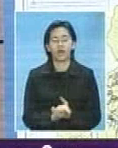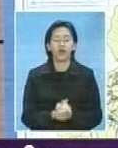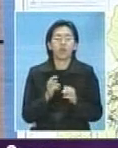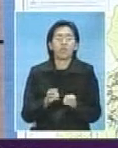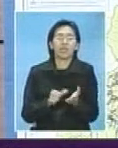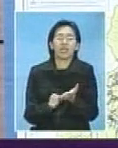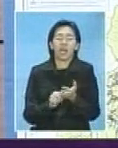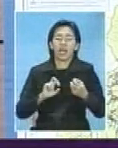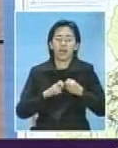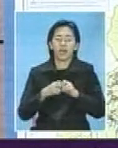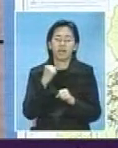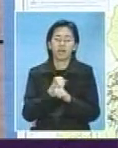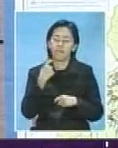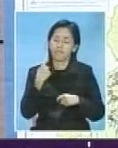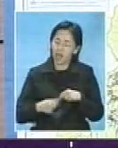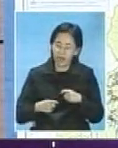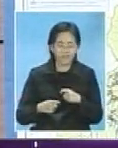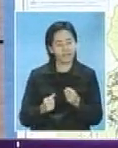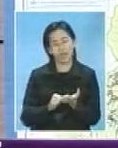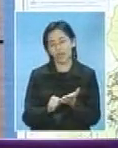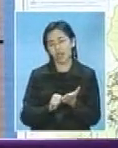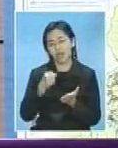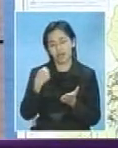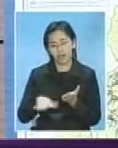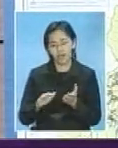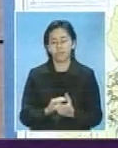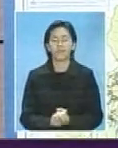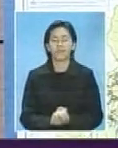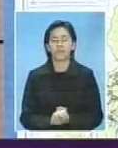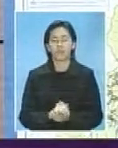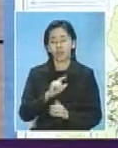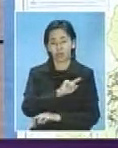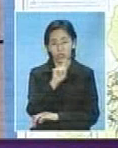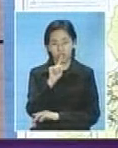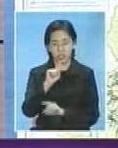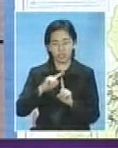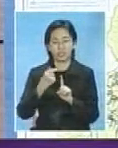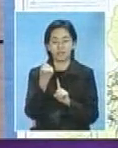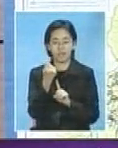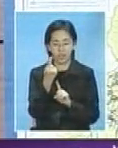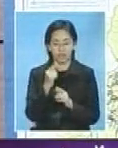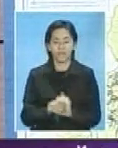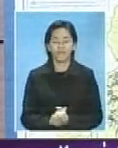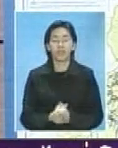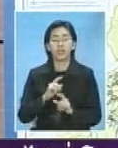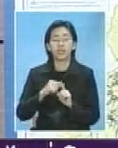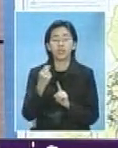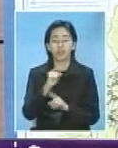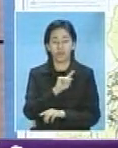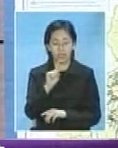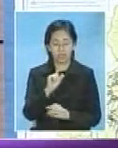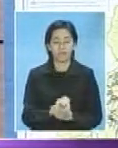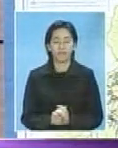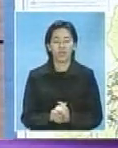ปัญหาก็ยากที่จะสำเร็จลงครับในวันที่1พฤศจิกายนทางสพ.เองซึ่งภ